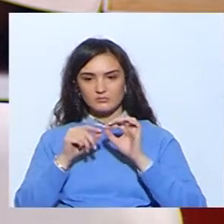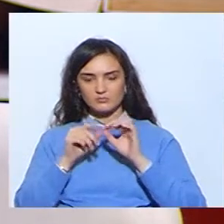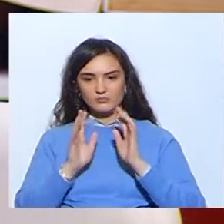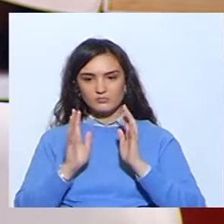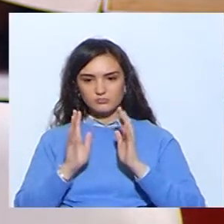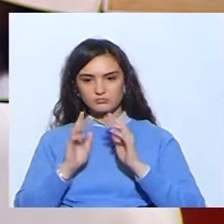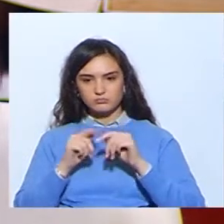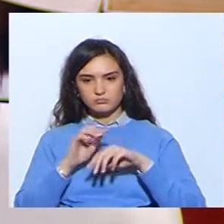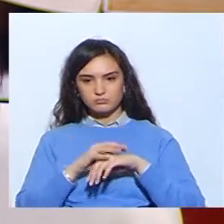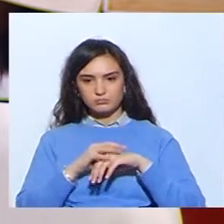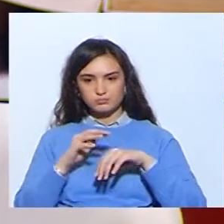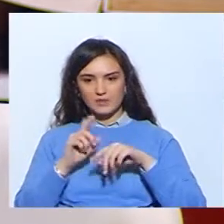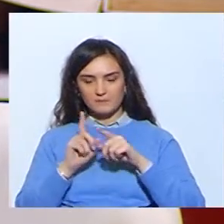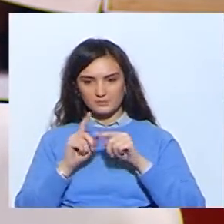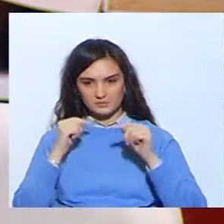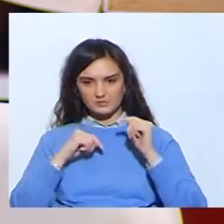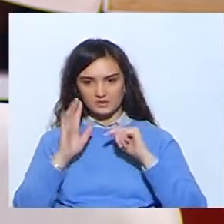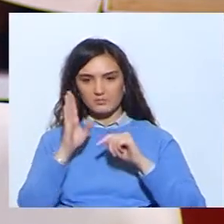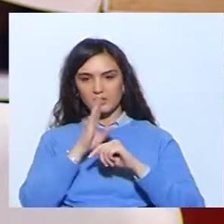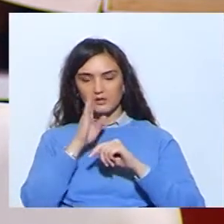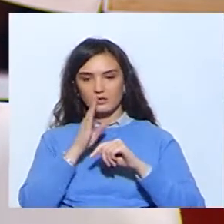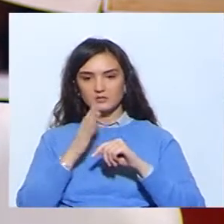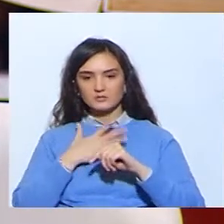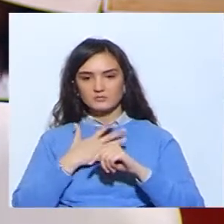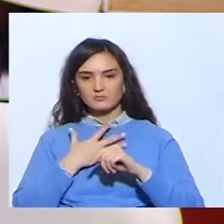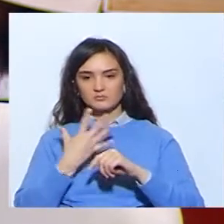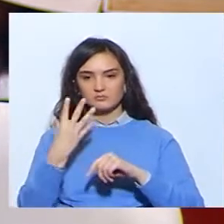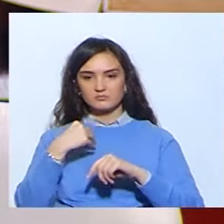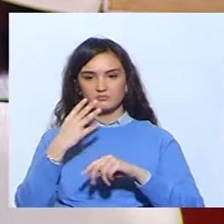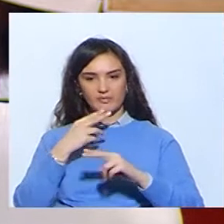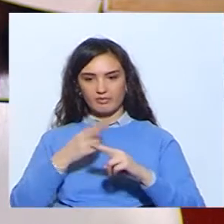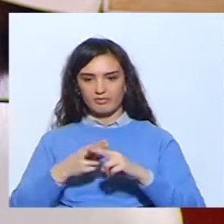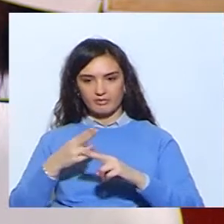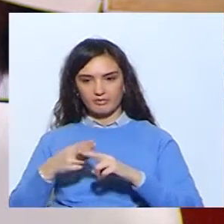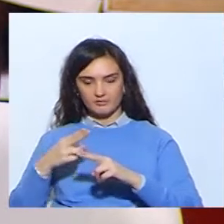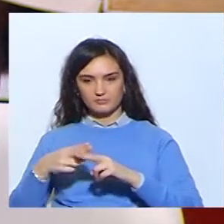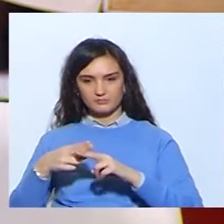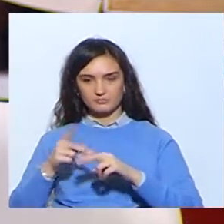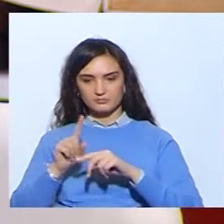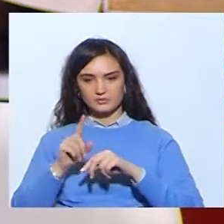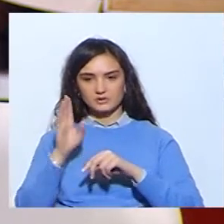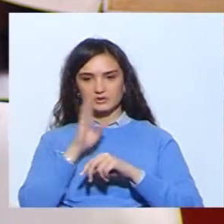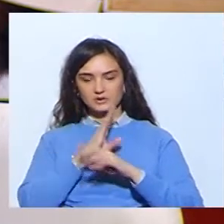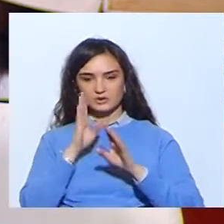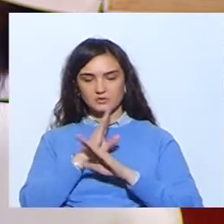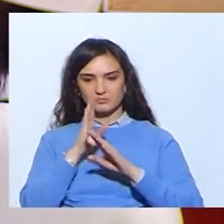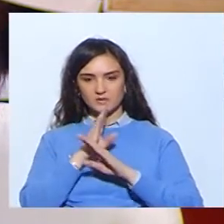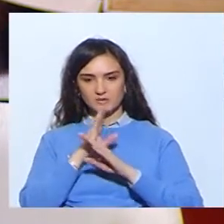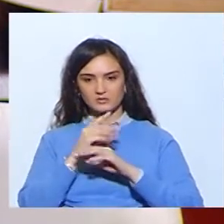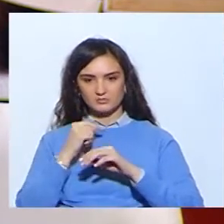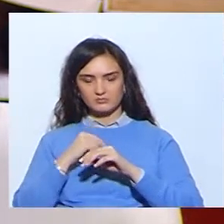შეუშლის სუნთქვას და ანუ შეფერხებული სუნთქვა და ნაკლები ოდენობით ჟანგბადის კონცენტრაცია